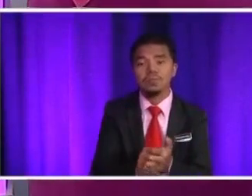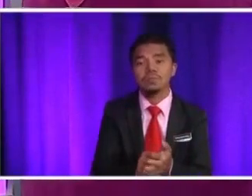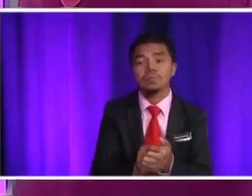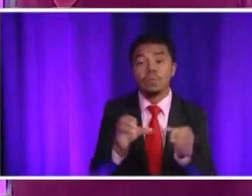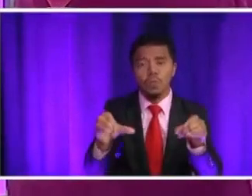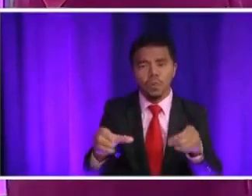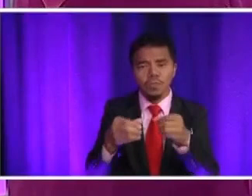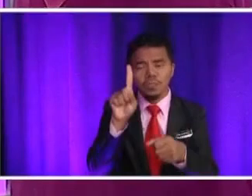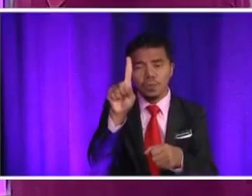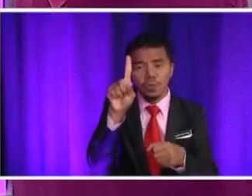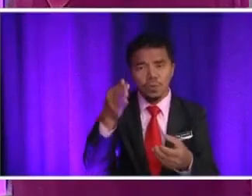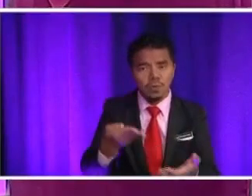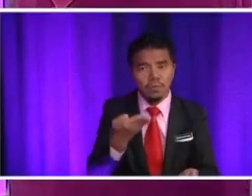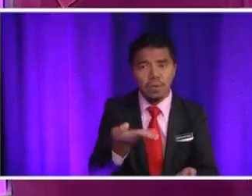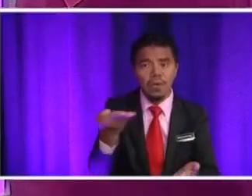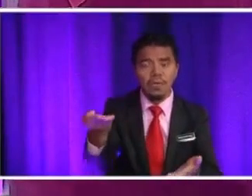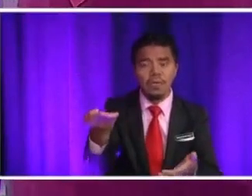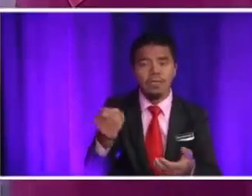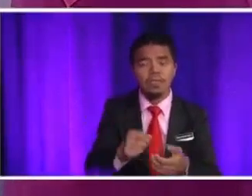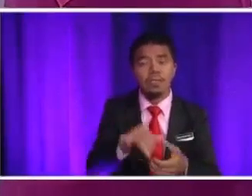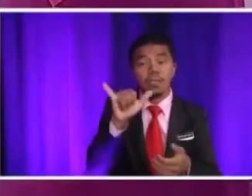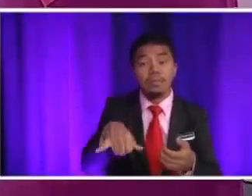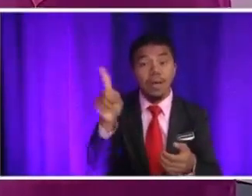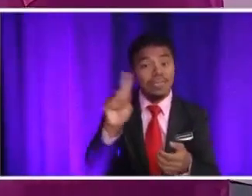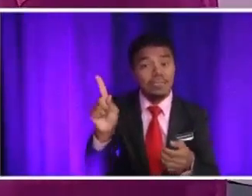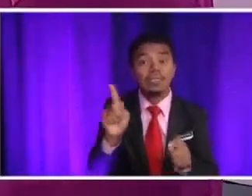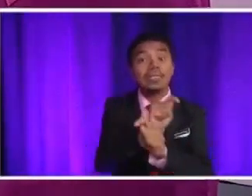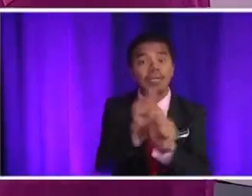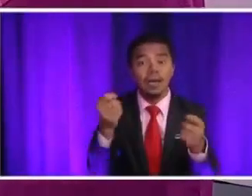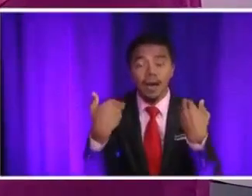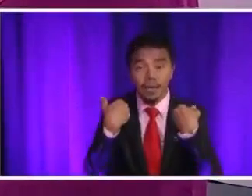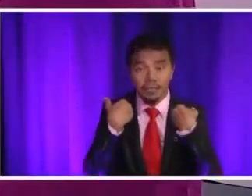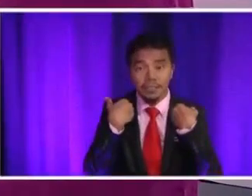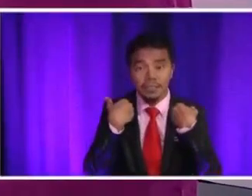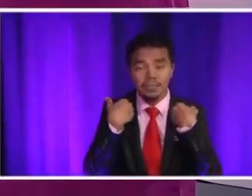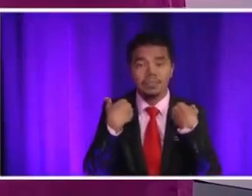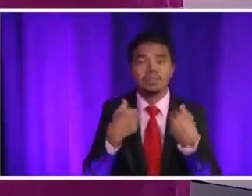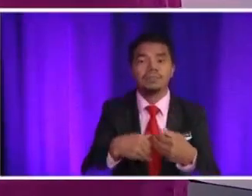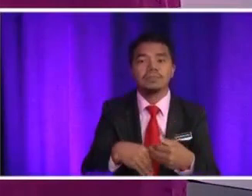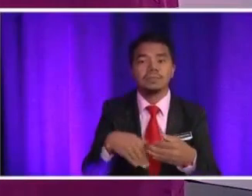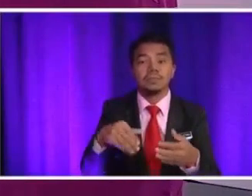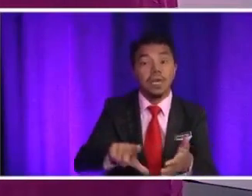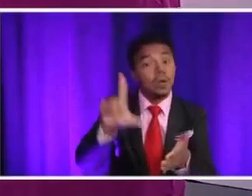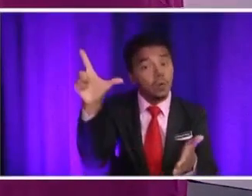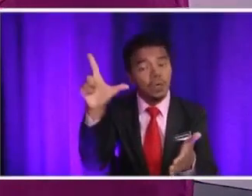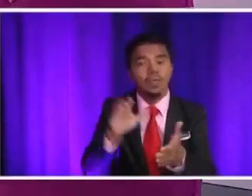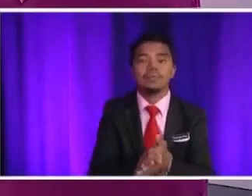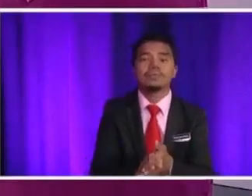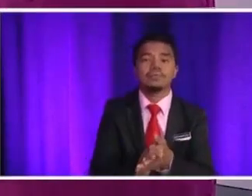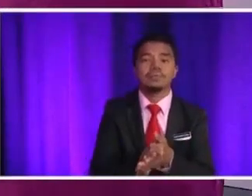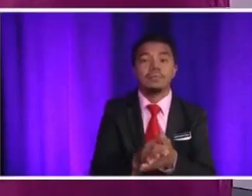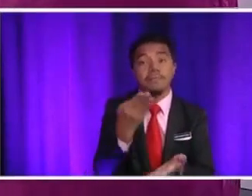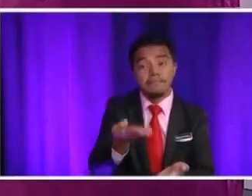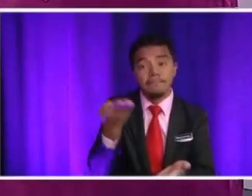supaya barang dia ni tidak ada di pasaran. Dia menghasilkan produk dia sendiri. Itu perbezaan di